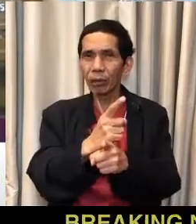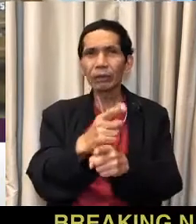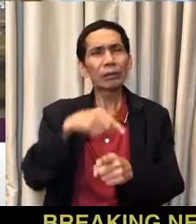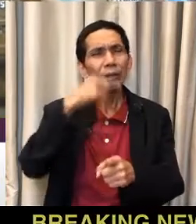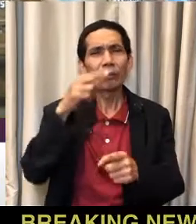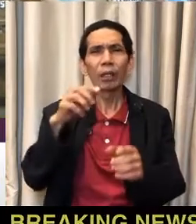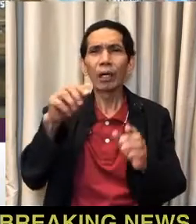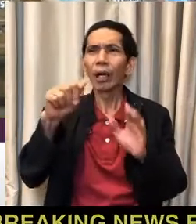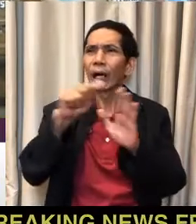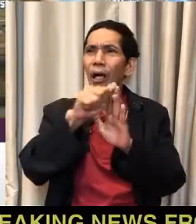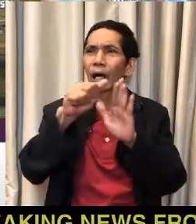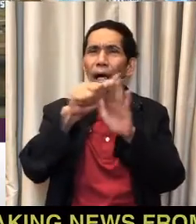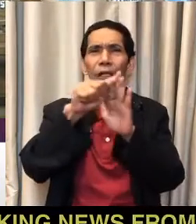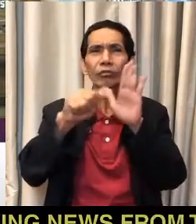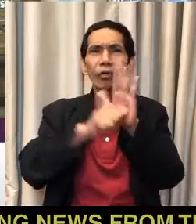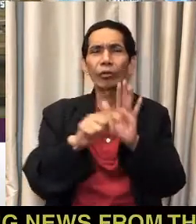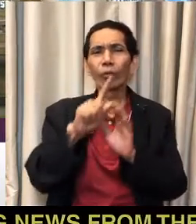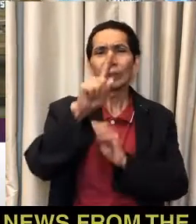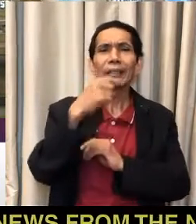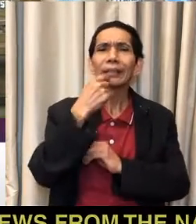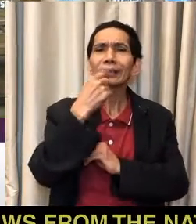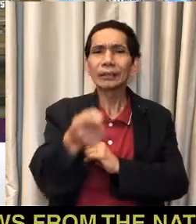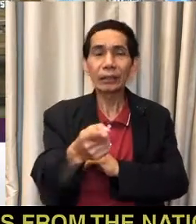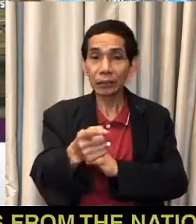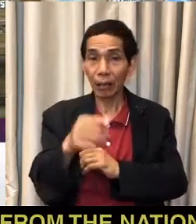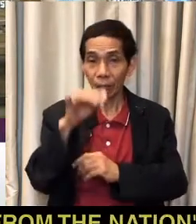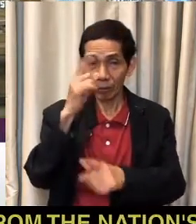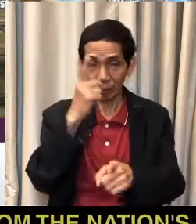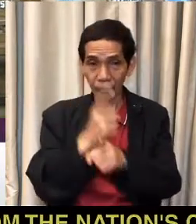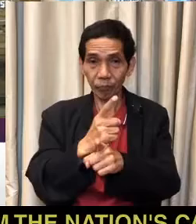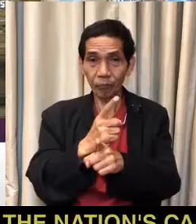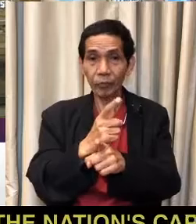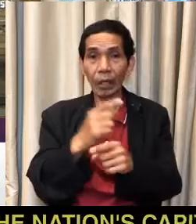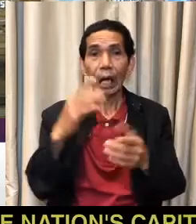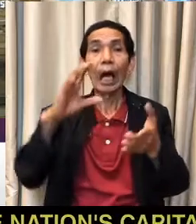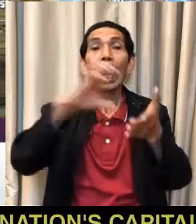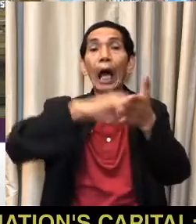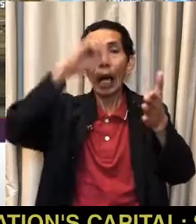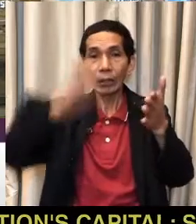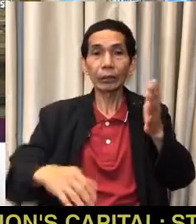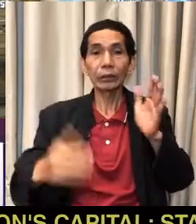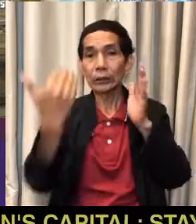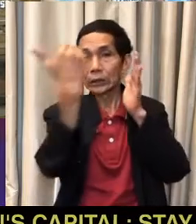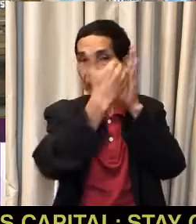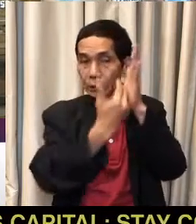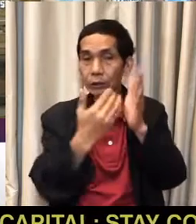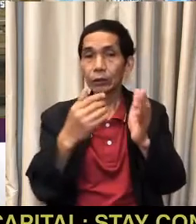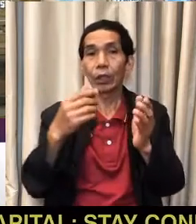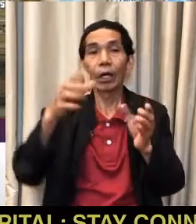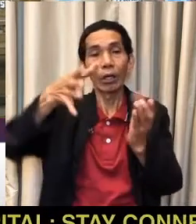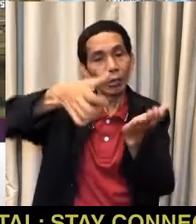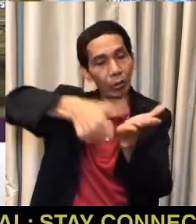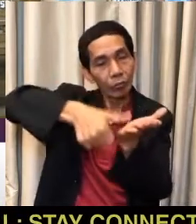sabi, attorney? Ay, ito nga pala, abogado ka. Ano sabi? Ganun nga ba? Tatanggalin ka sa listahan ng voters list, ano?